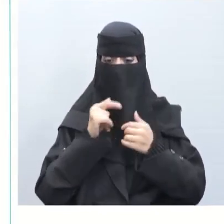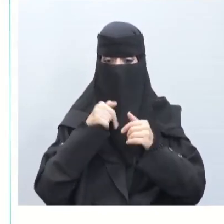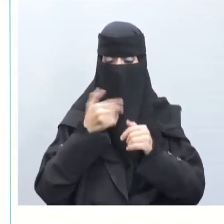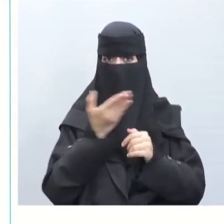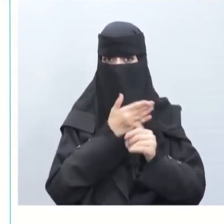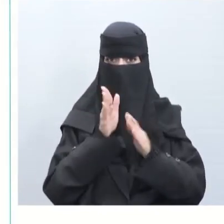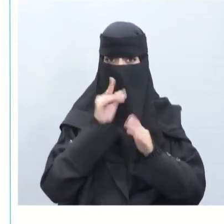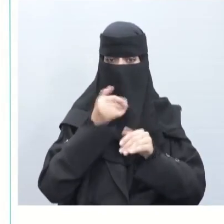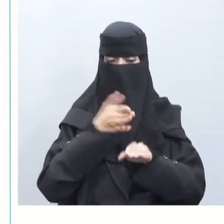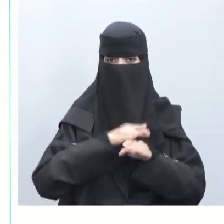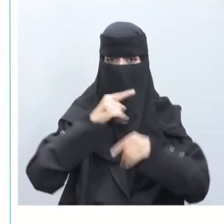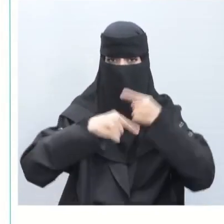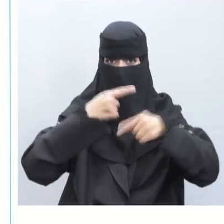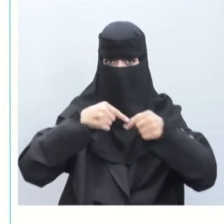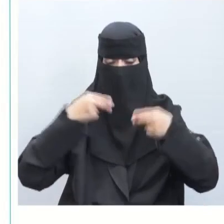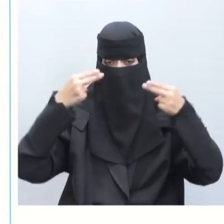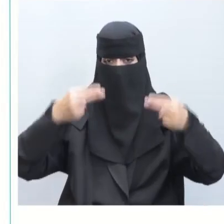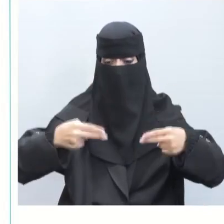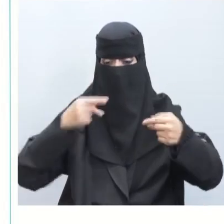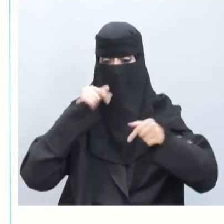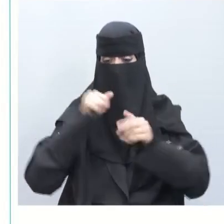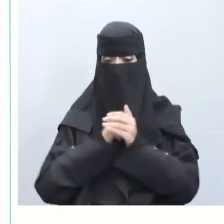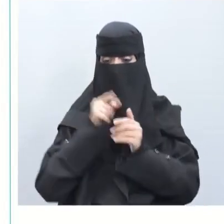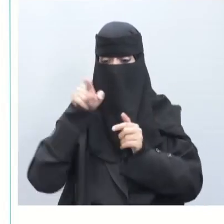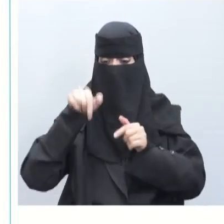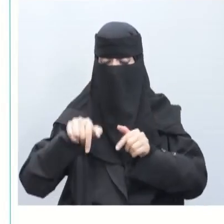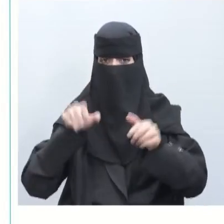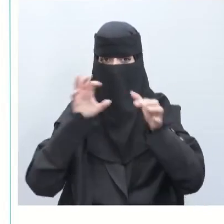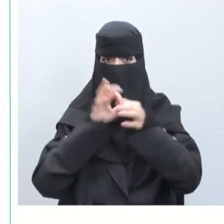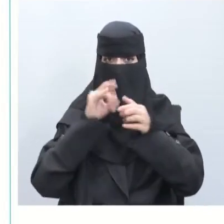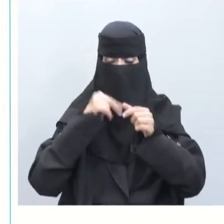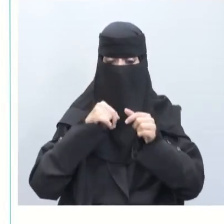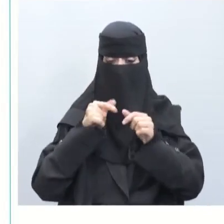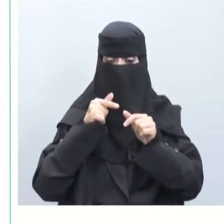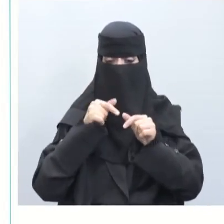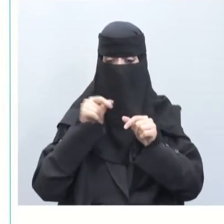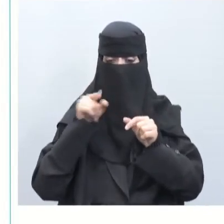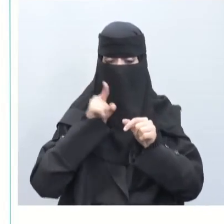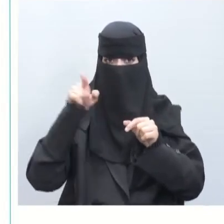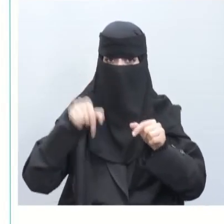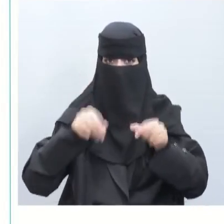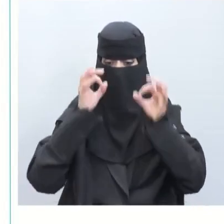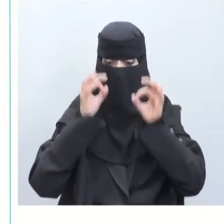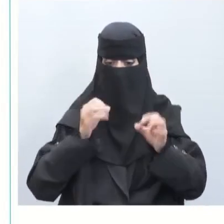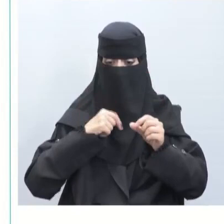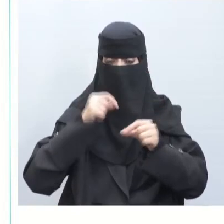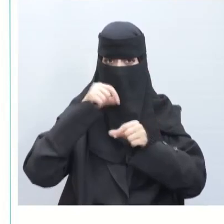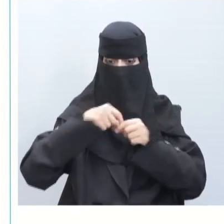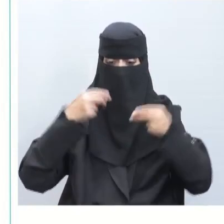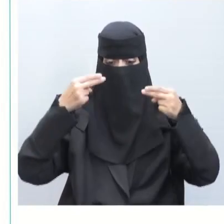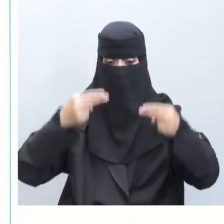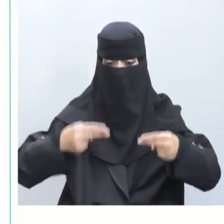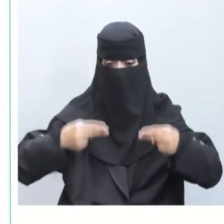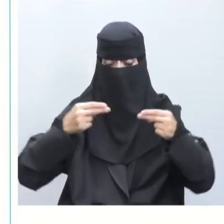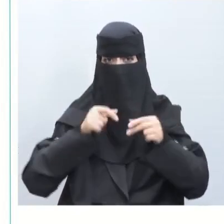المؤثره على استدامه الفعاليه العوامل الداخليه هي تلك المتاصله في الفعاليه بحد ذاتها